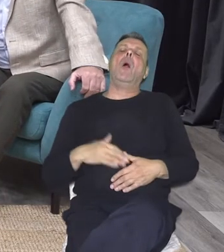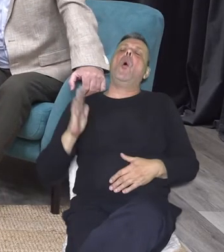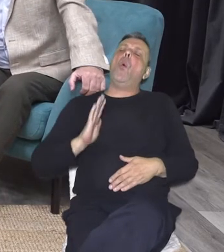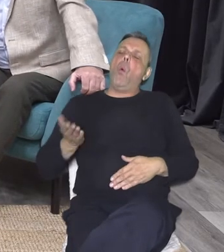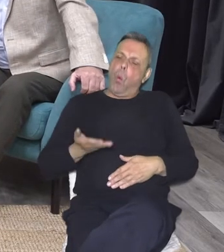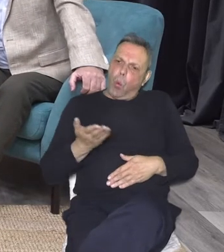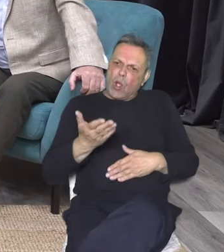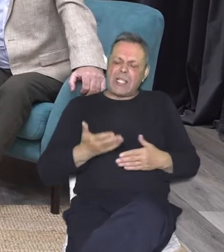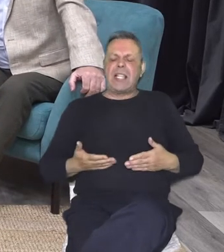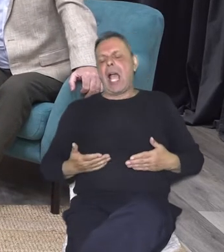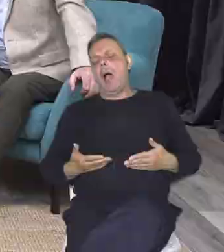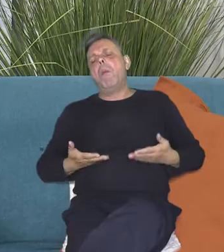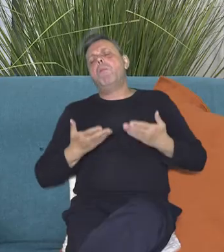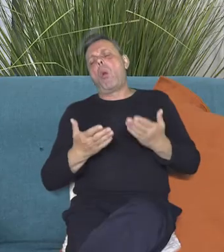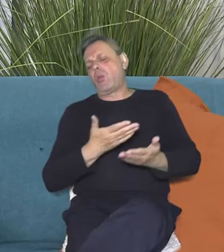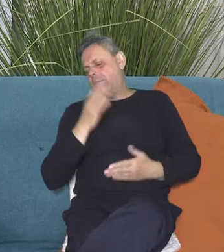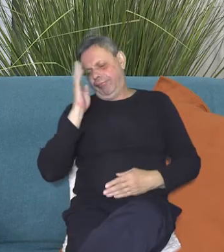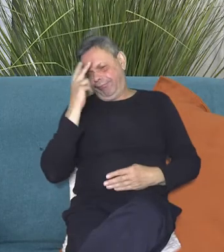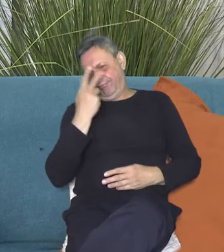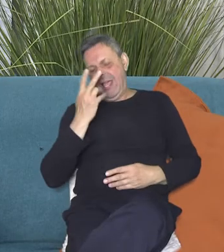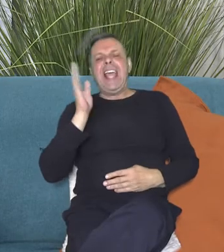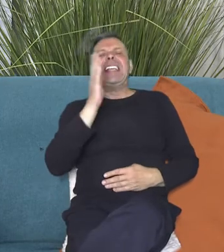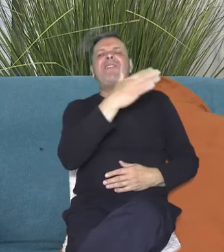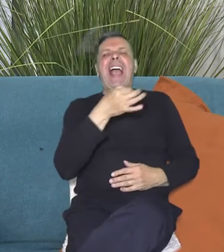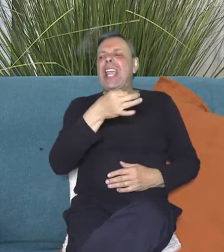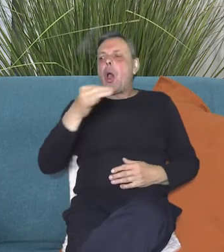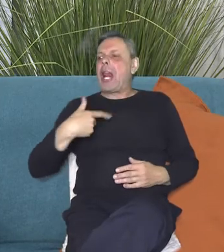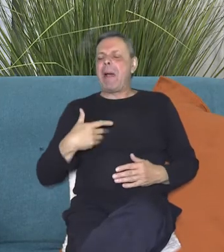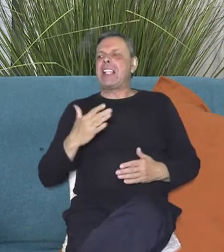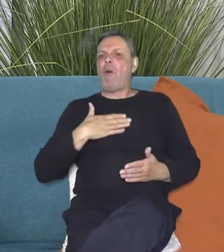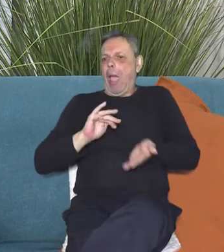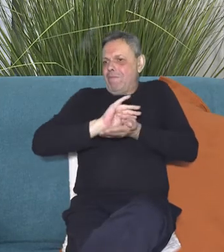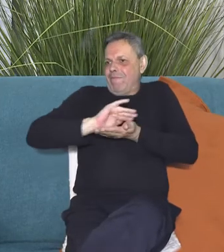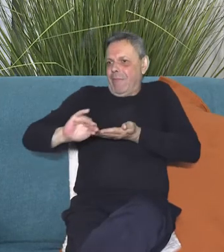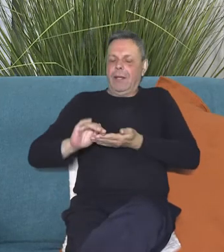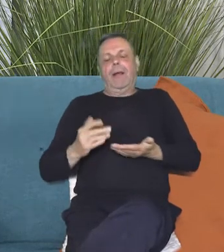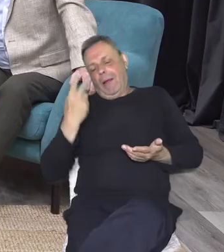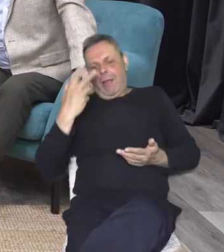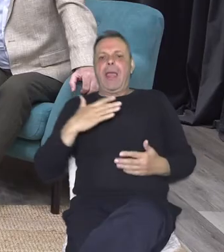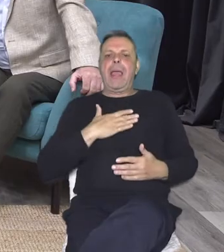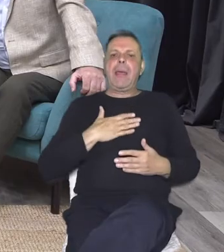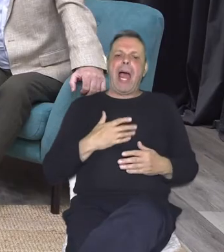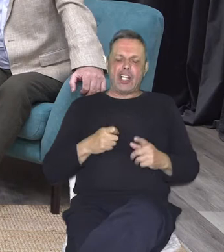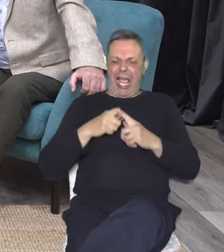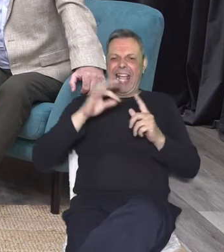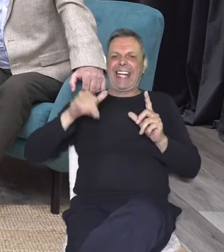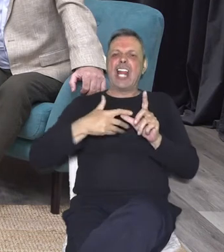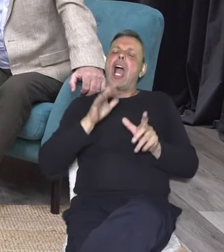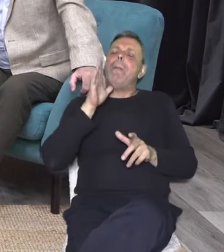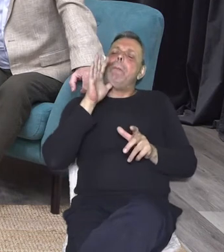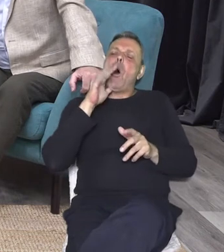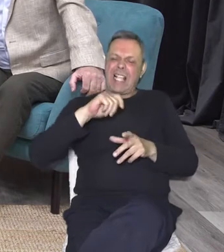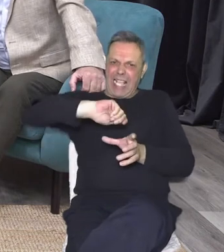privlači. Ugostiteljska ponuda, naravno, svaki lokalitet ima svoje neke specifikume. I naša